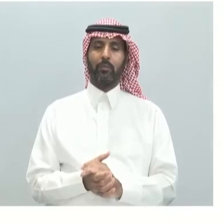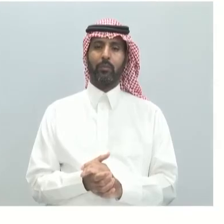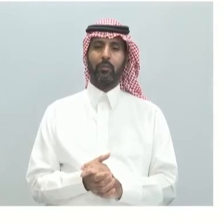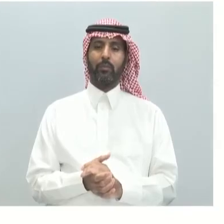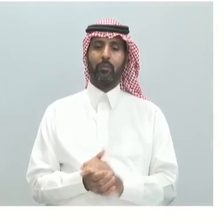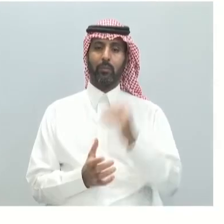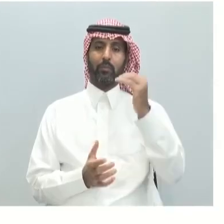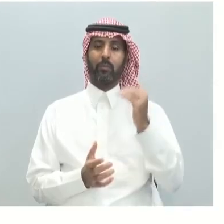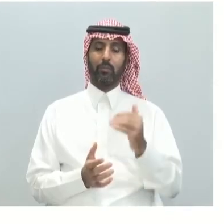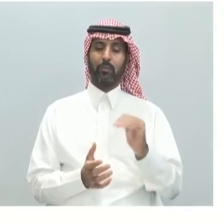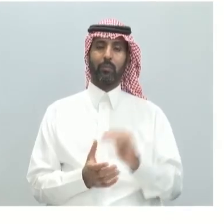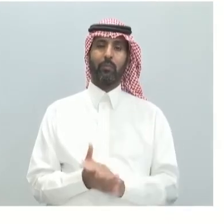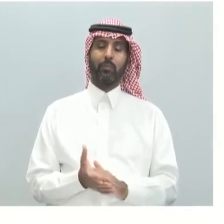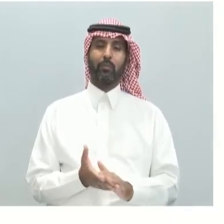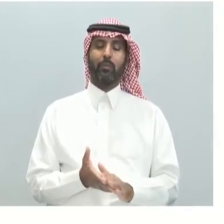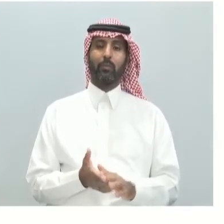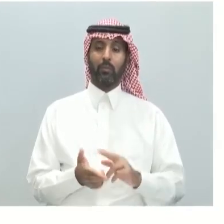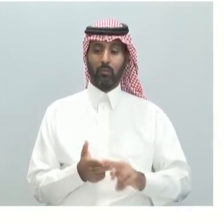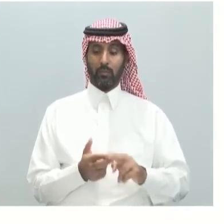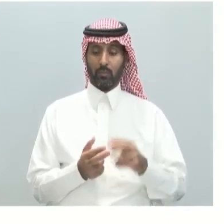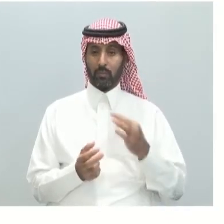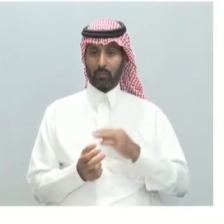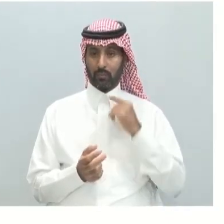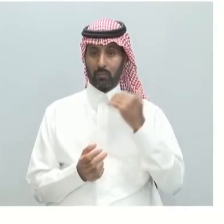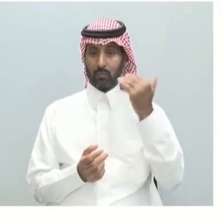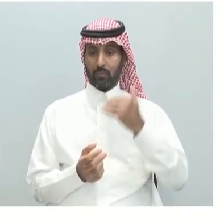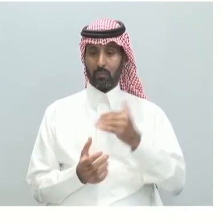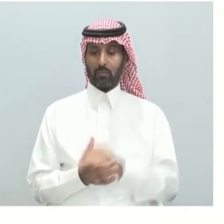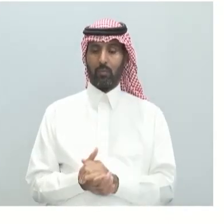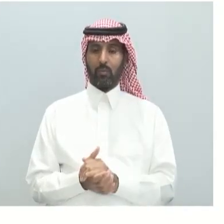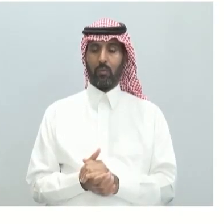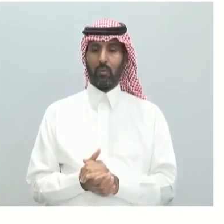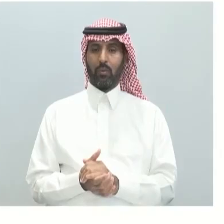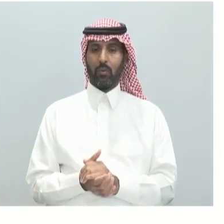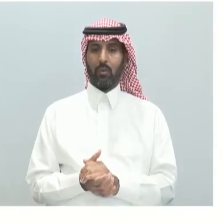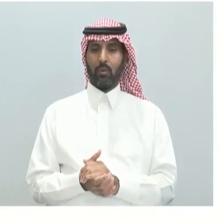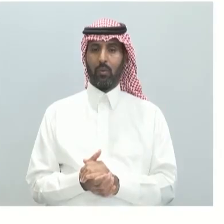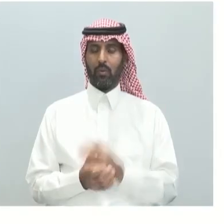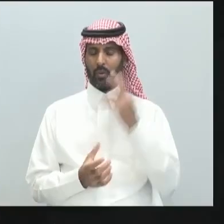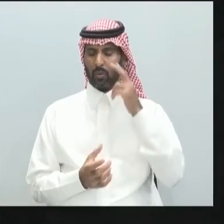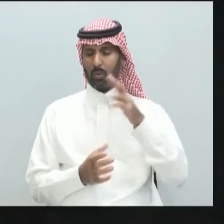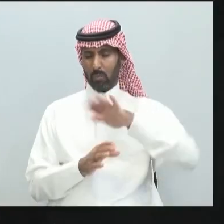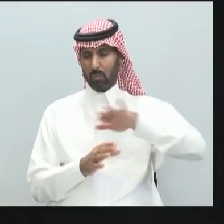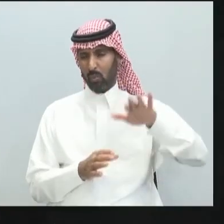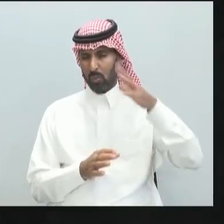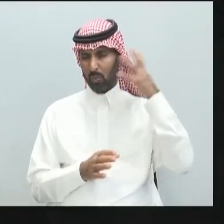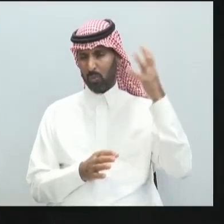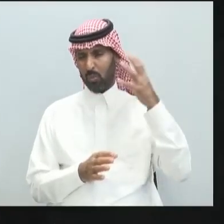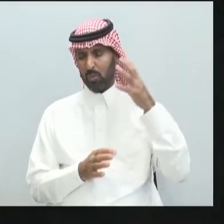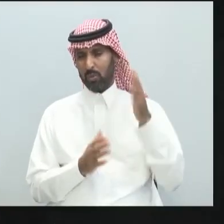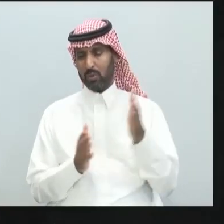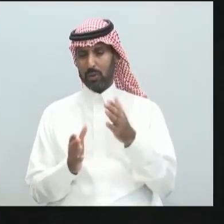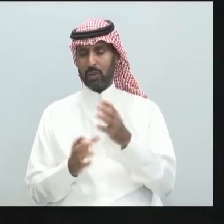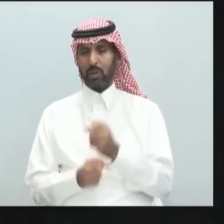هذين حلين يمكن ان نستفيد منها لنقي انفسنا من خطر الضوضاء